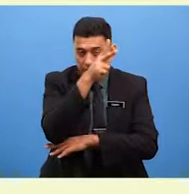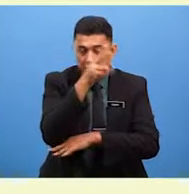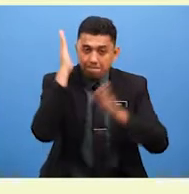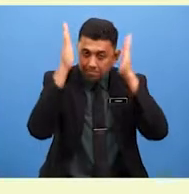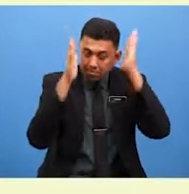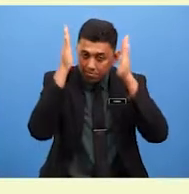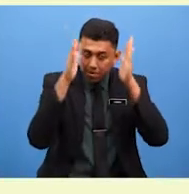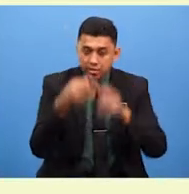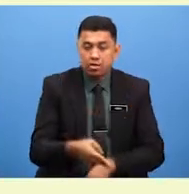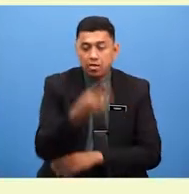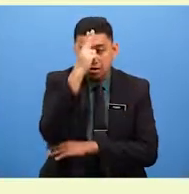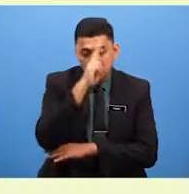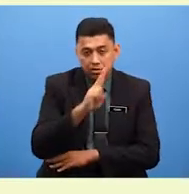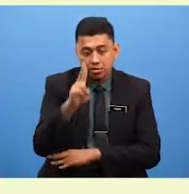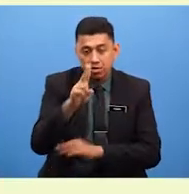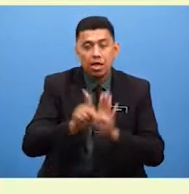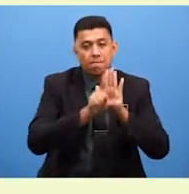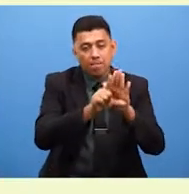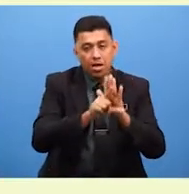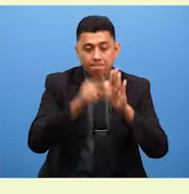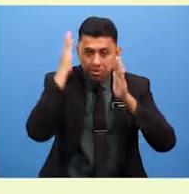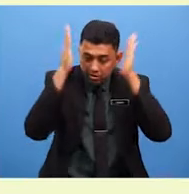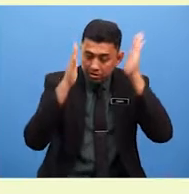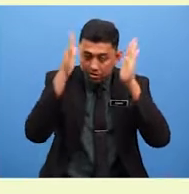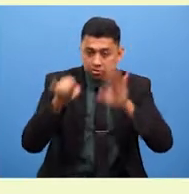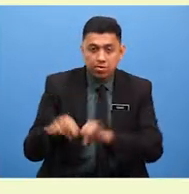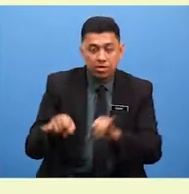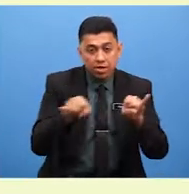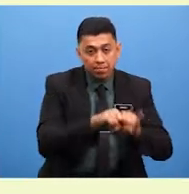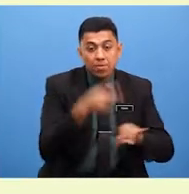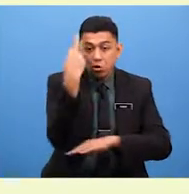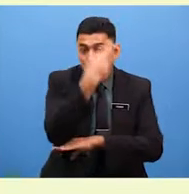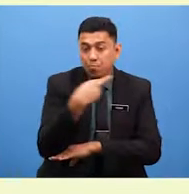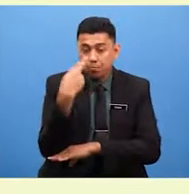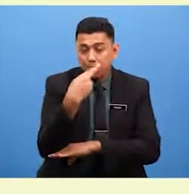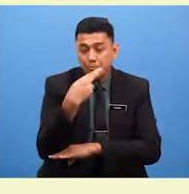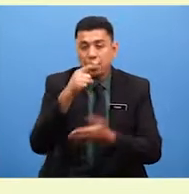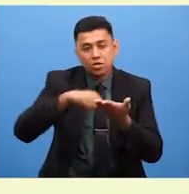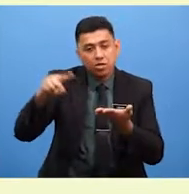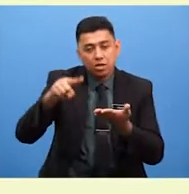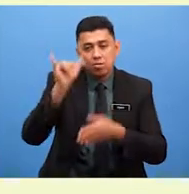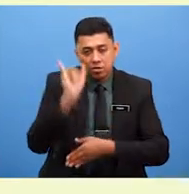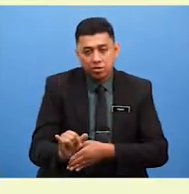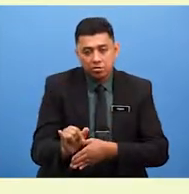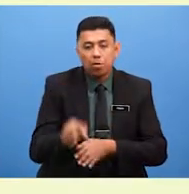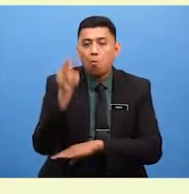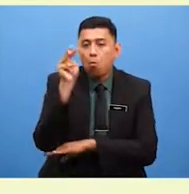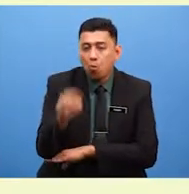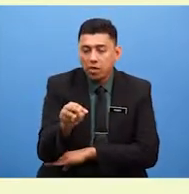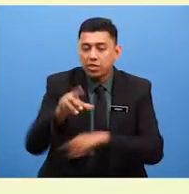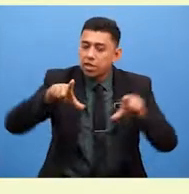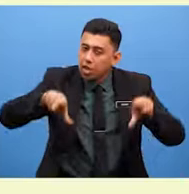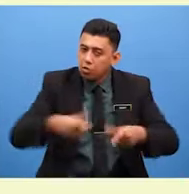Malaysia. Menghormati lambang Malaysia juga merupakan sesuatu yang wajib